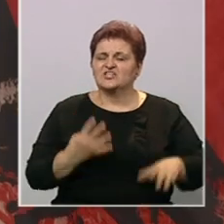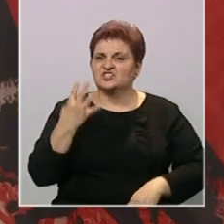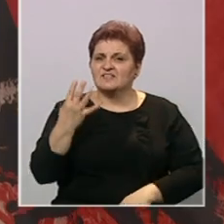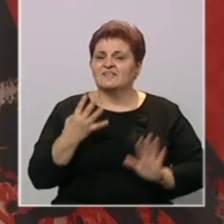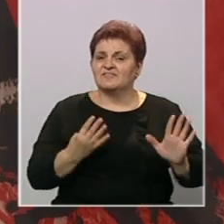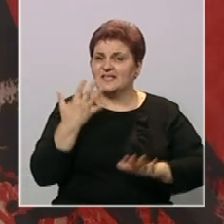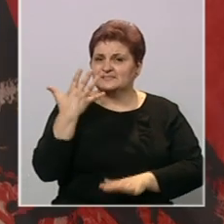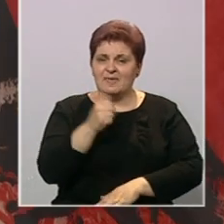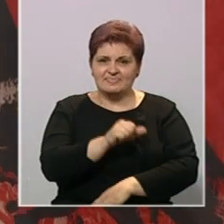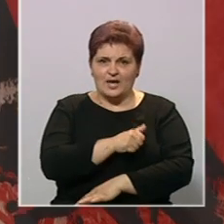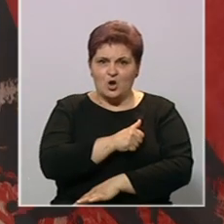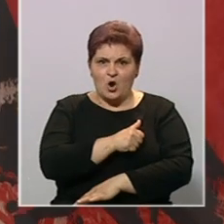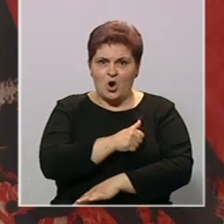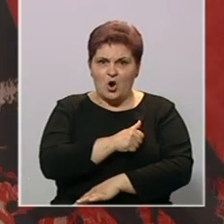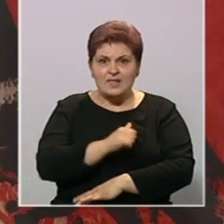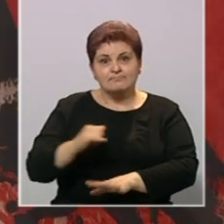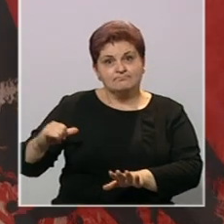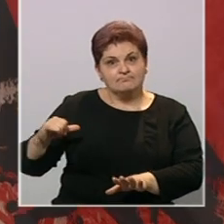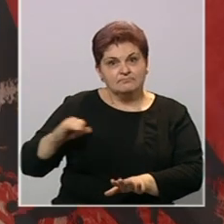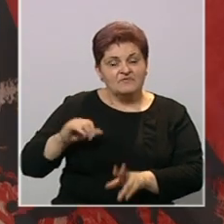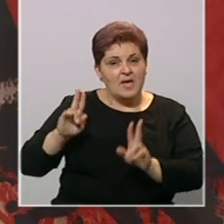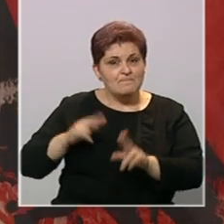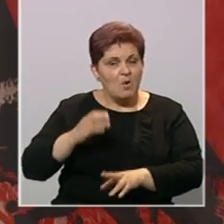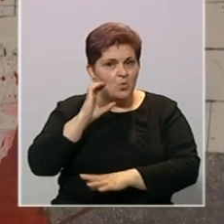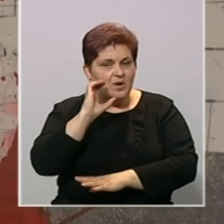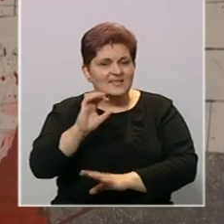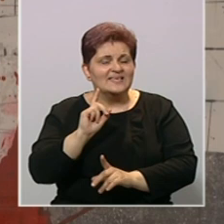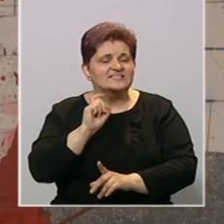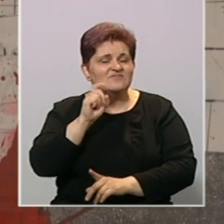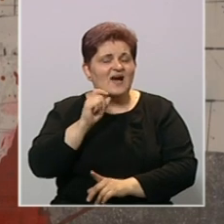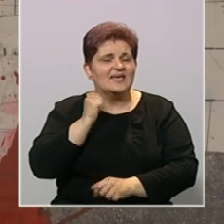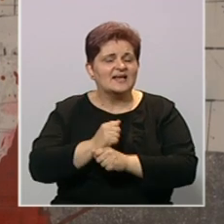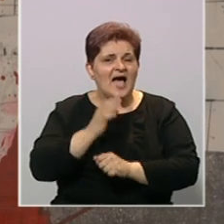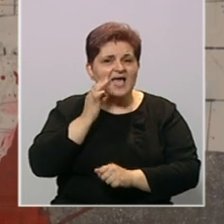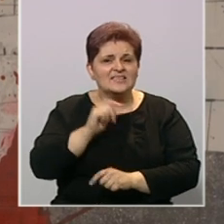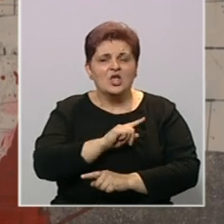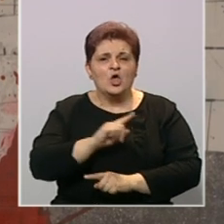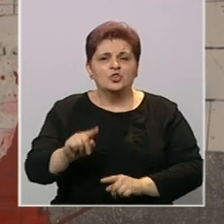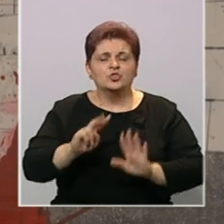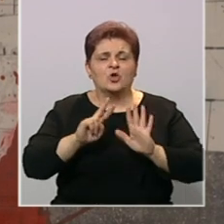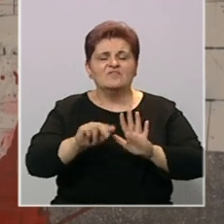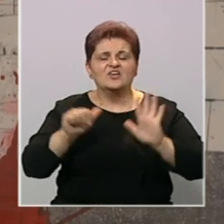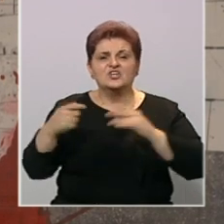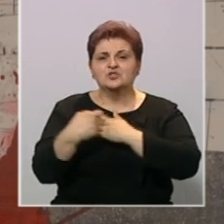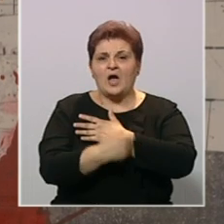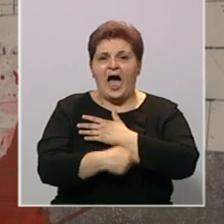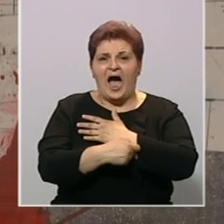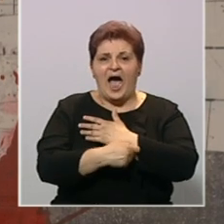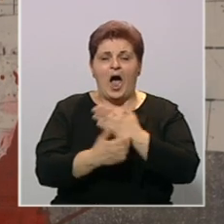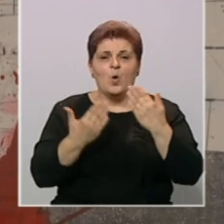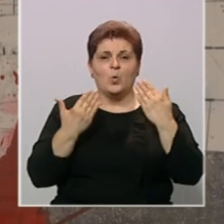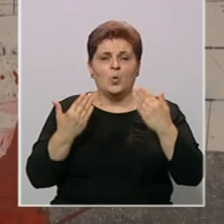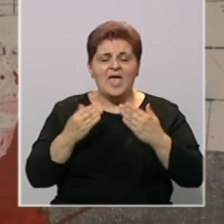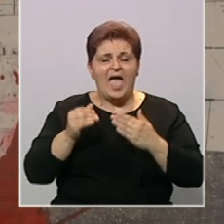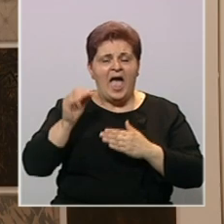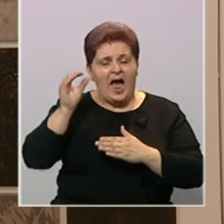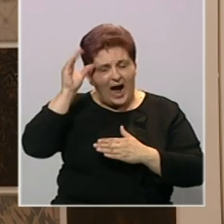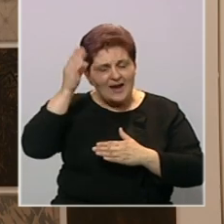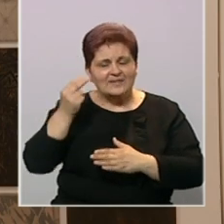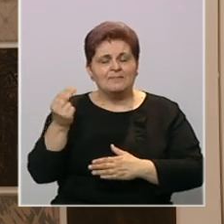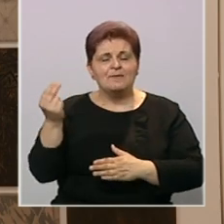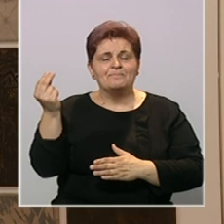i 95. zainteresovani mogu pogledati svakim radnim danom do 26. avgusta u galeriji Akademije